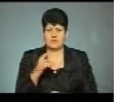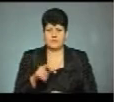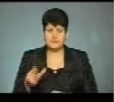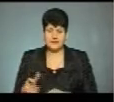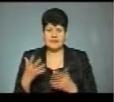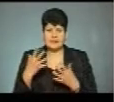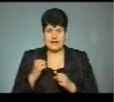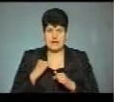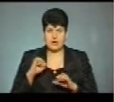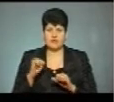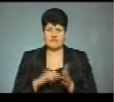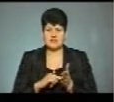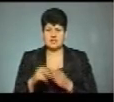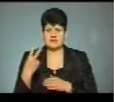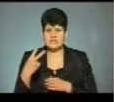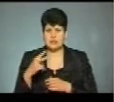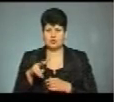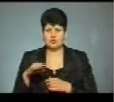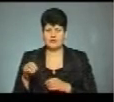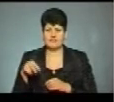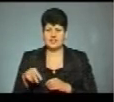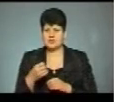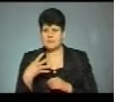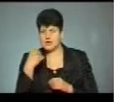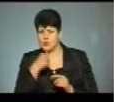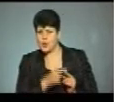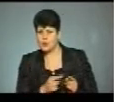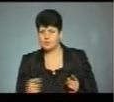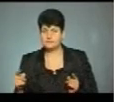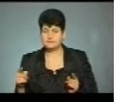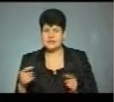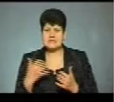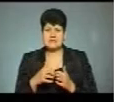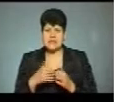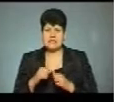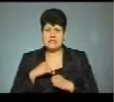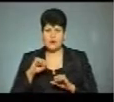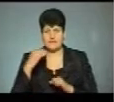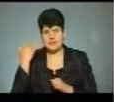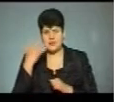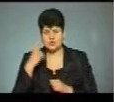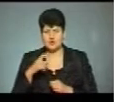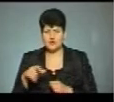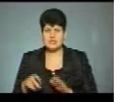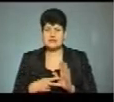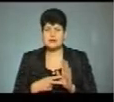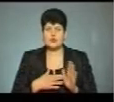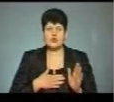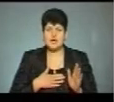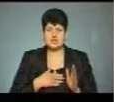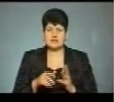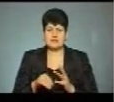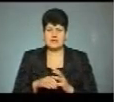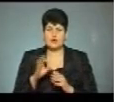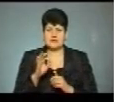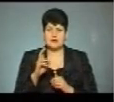Небесної Сотні відзначають 20 лютого з 2015 року. Серед Героїв Небесної Сотні – 7 наших земляків. Це Олександр